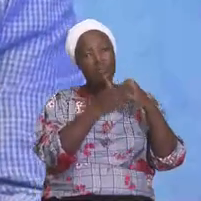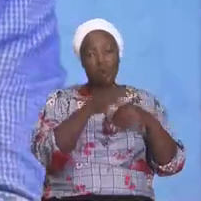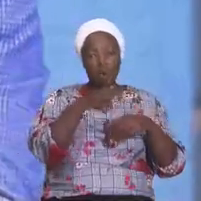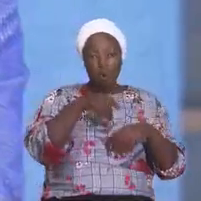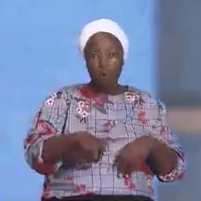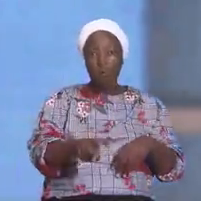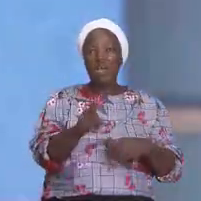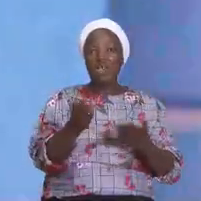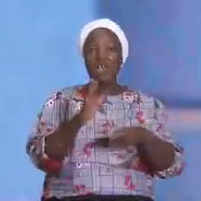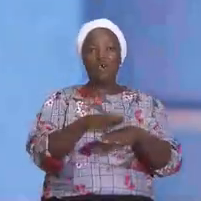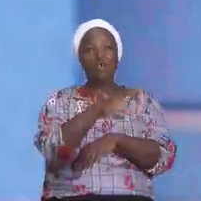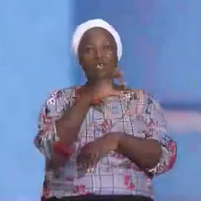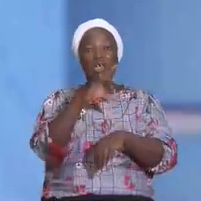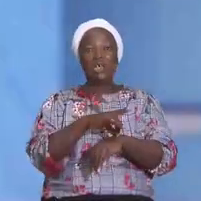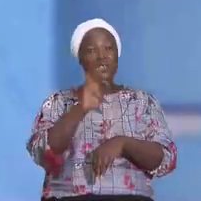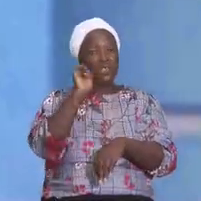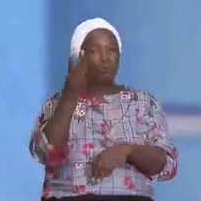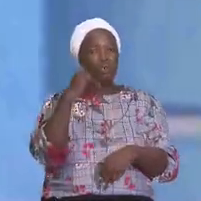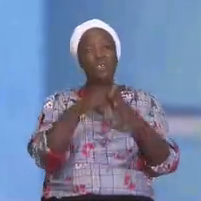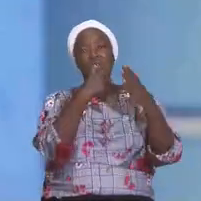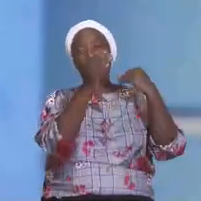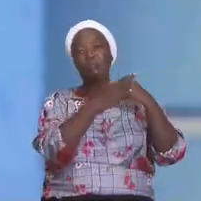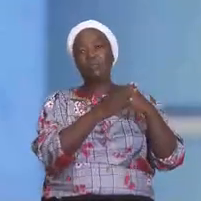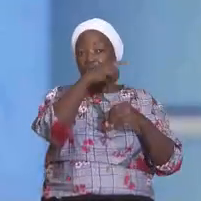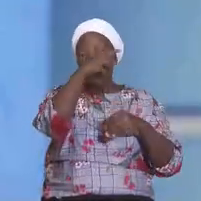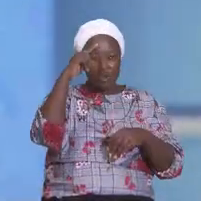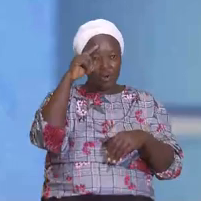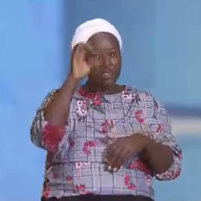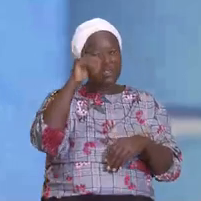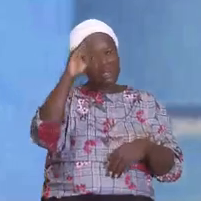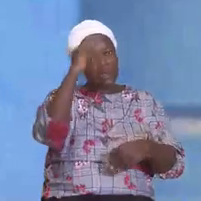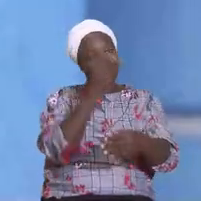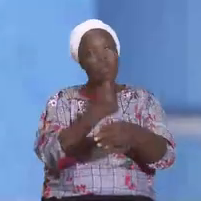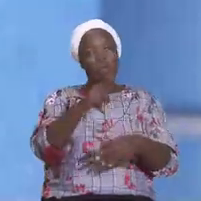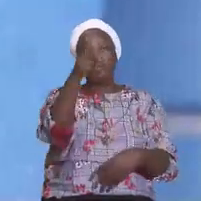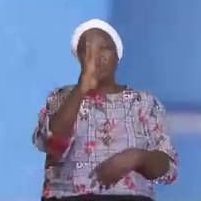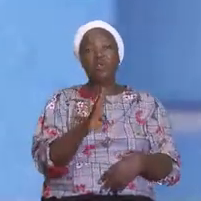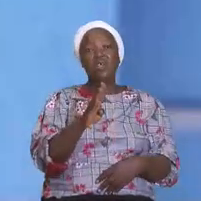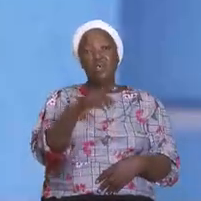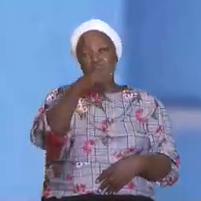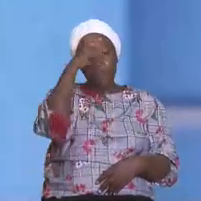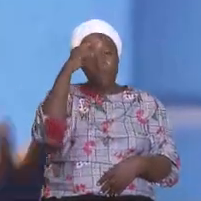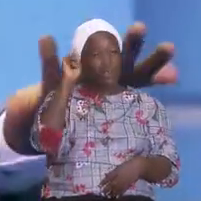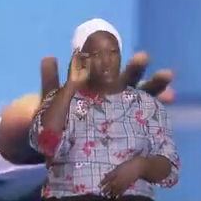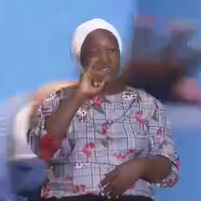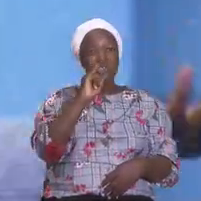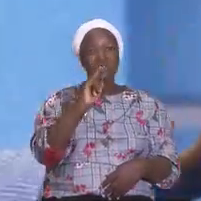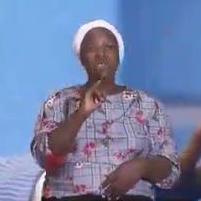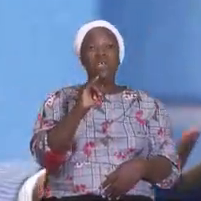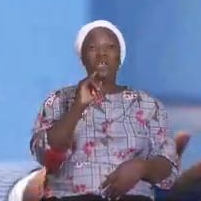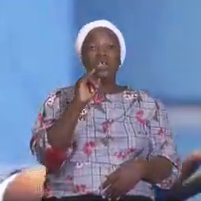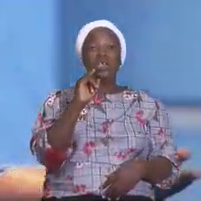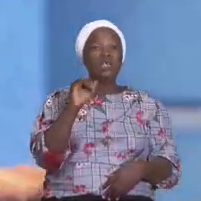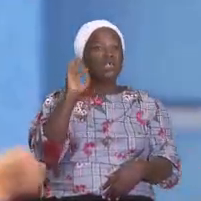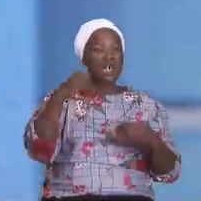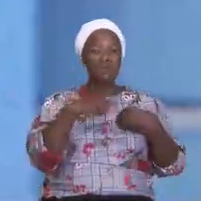qui est dans le ciel. Pendant qu'il était ici sur la terre, il était au ciel. Parce